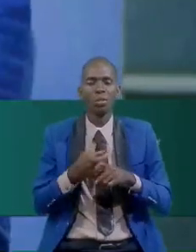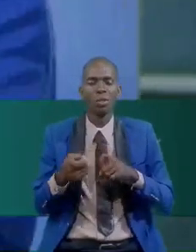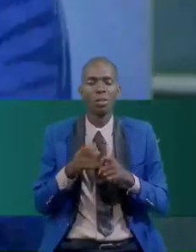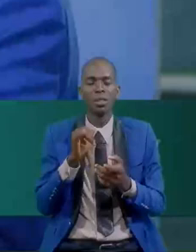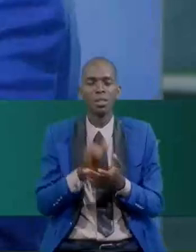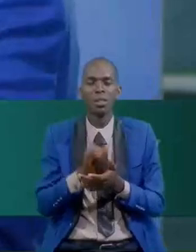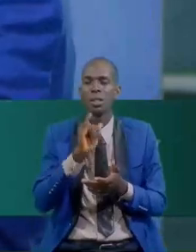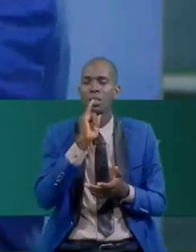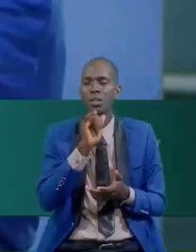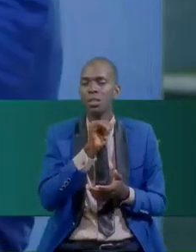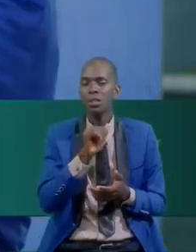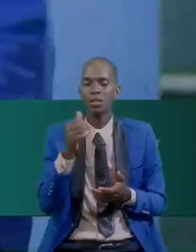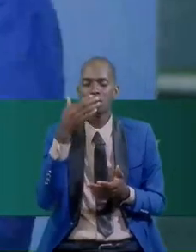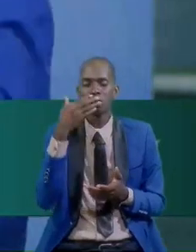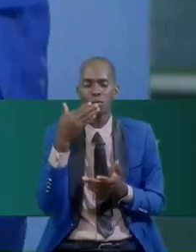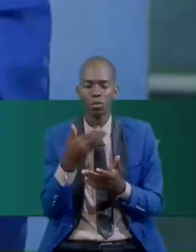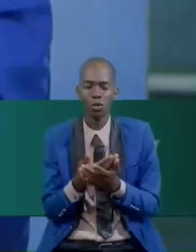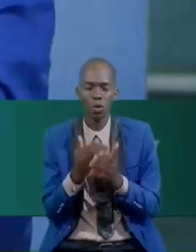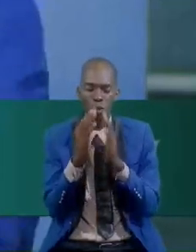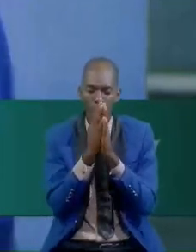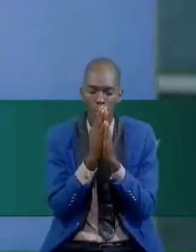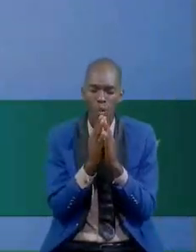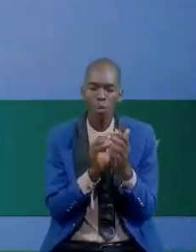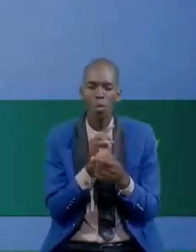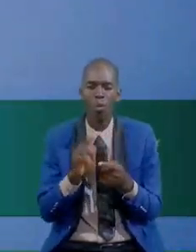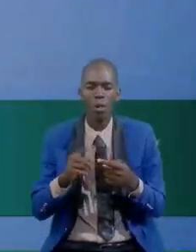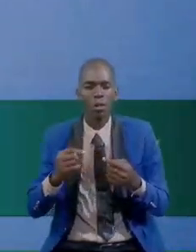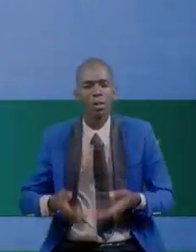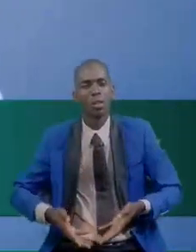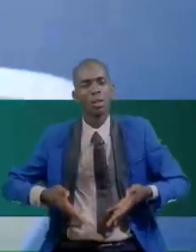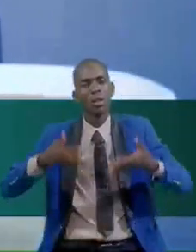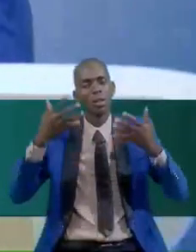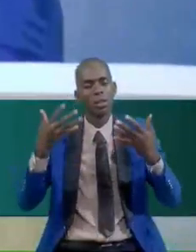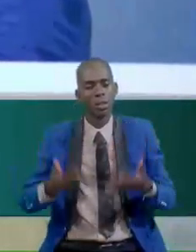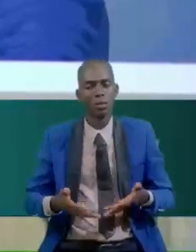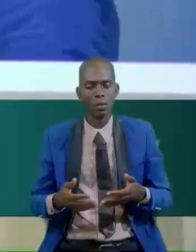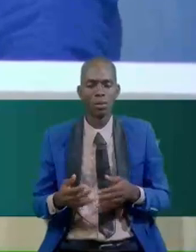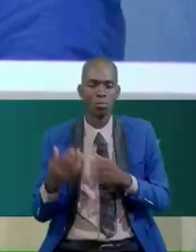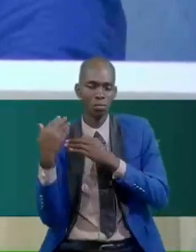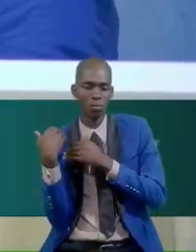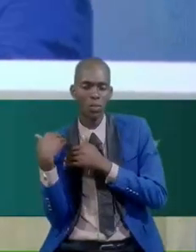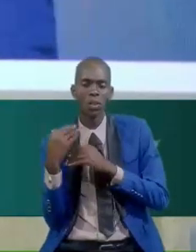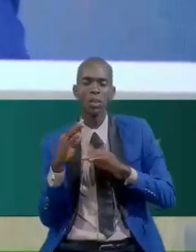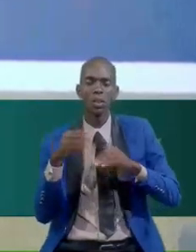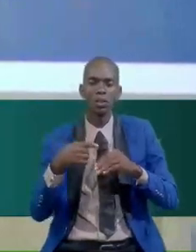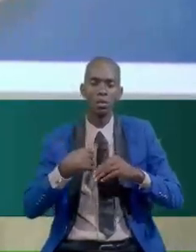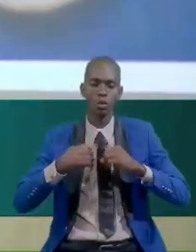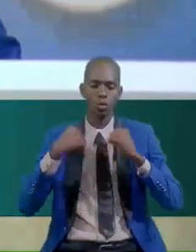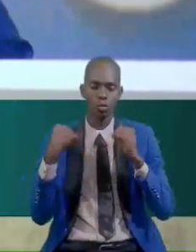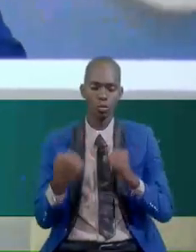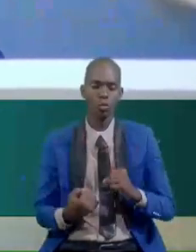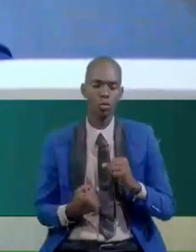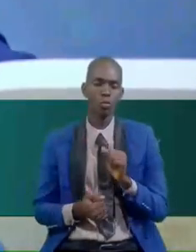prière. Quand le fardeau est plus lourd, donne-moi des épaules plus